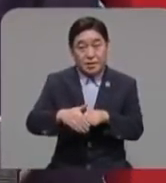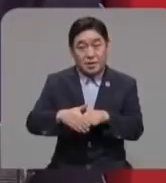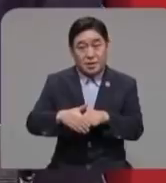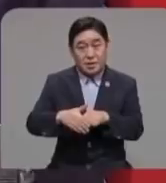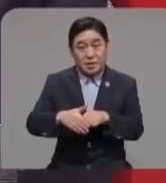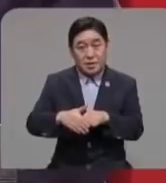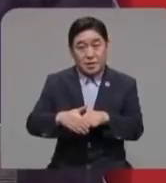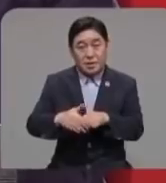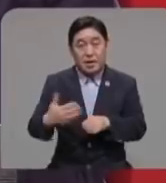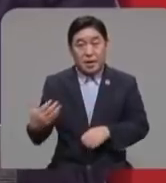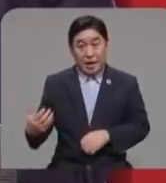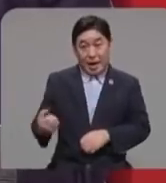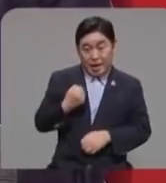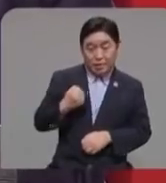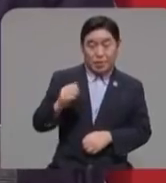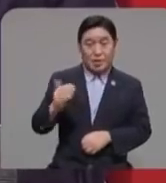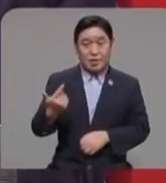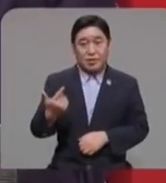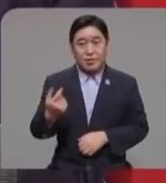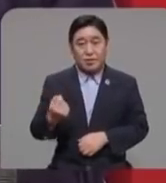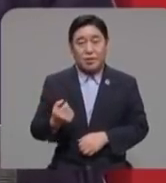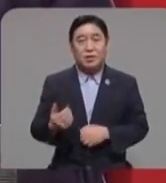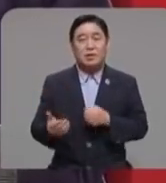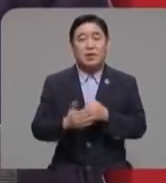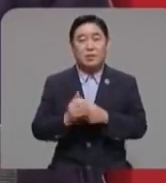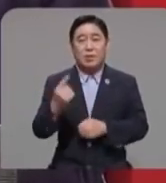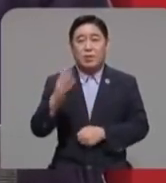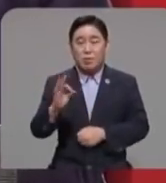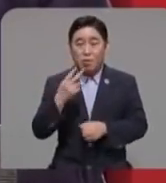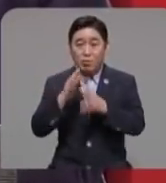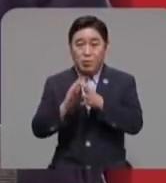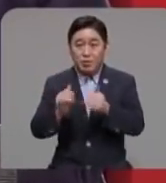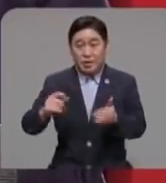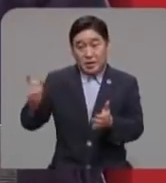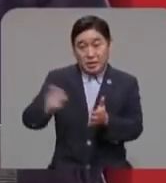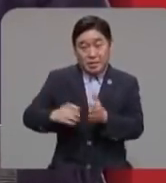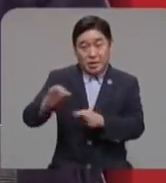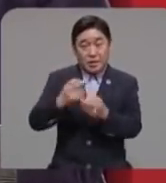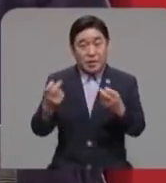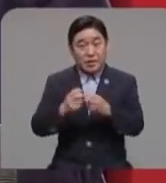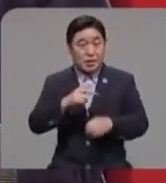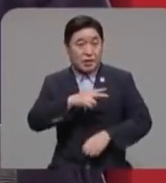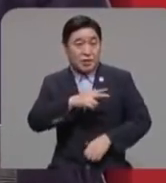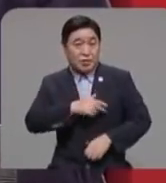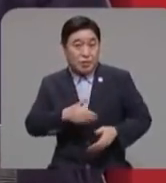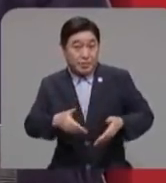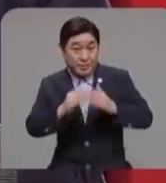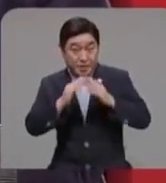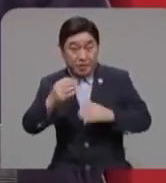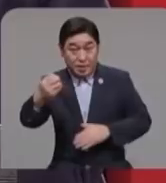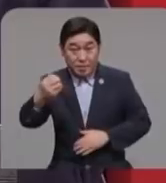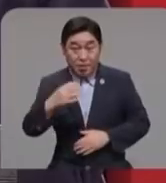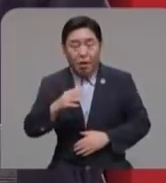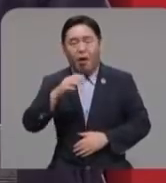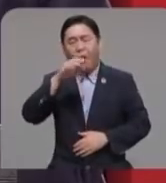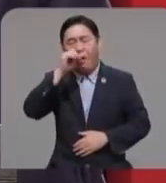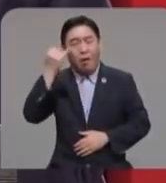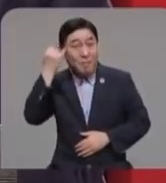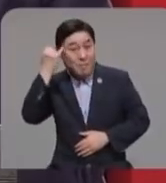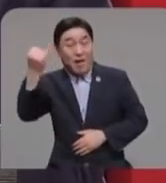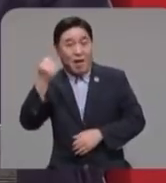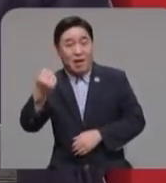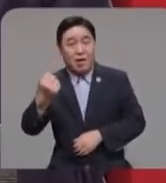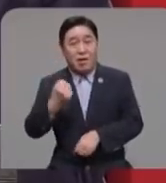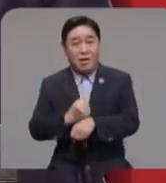초기에 갖고 운영을 해야 되고 그런 점에서 저는 홍 후보님께서 비상경제대책위원회를 바로 만들겠다. 저는 좋은